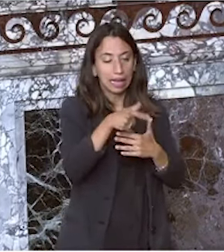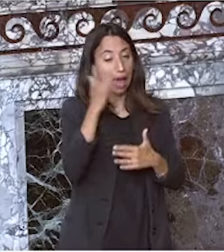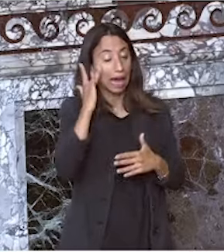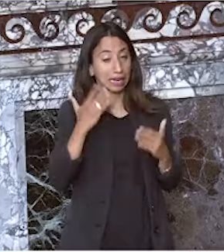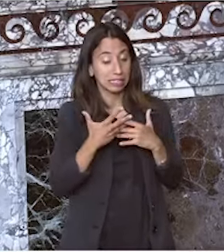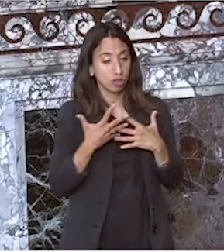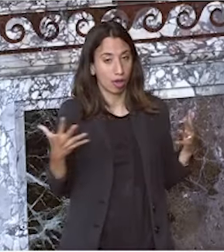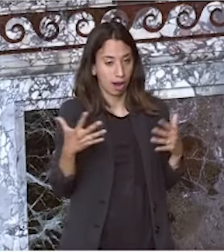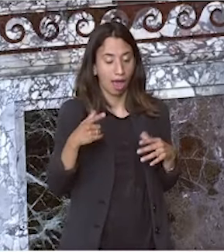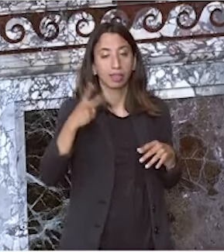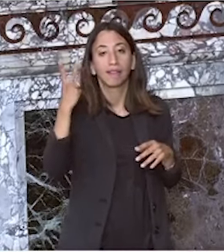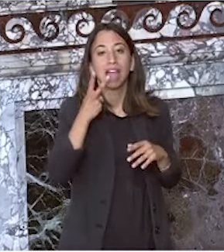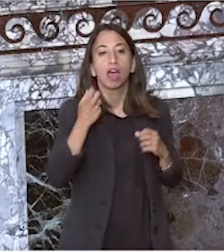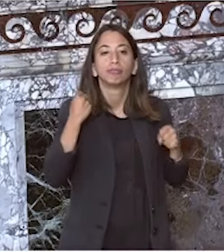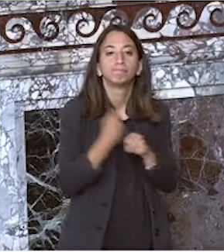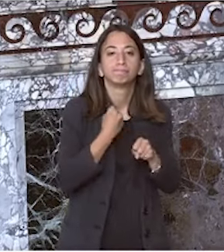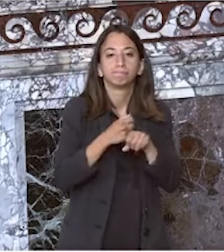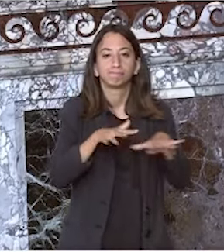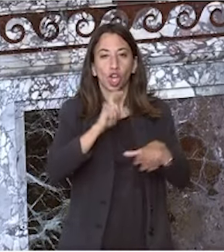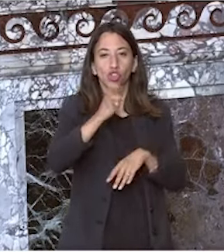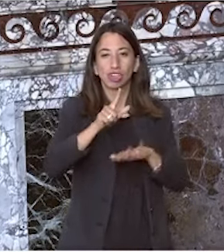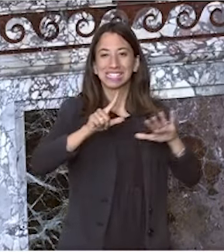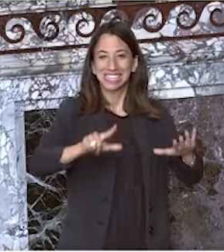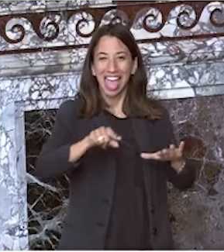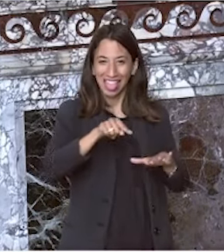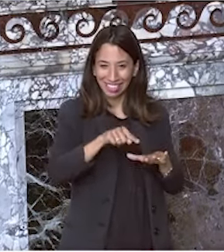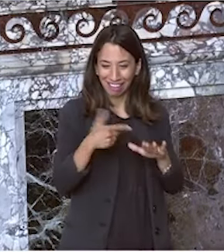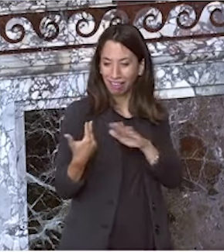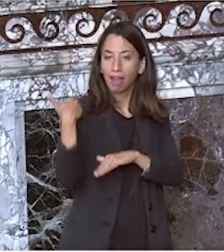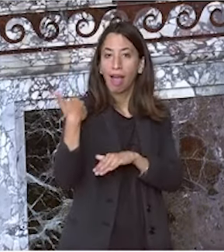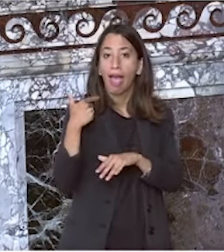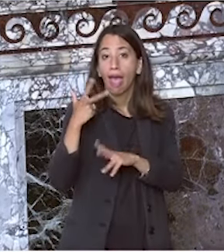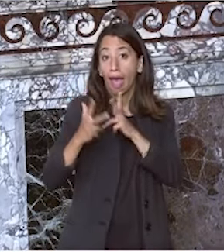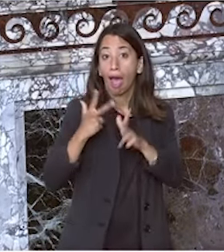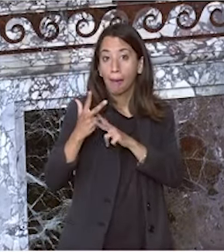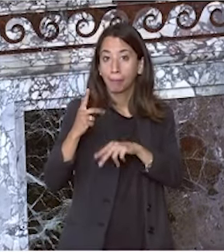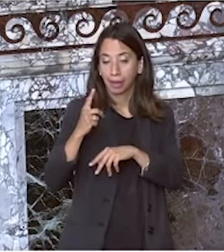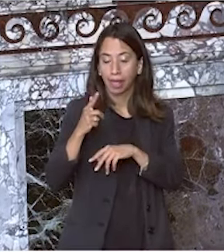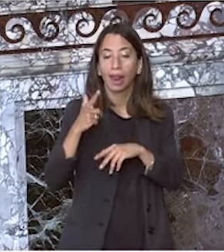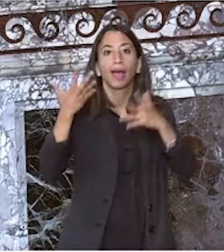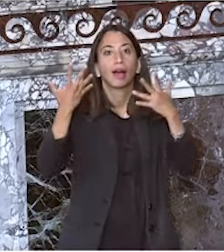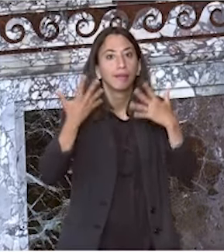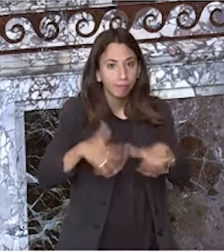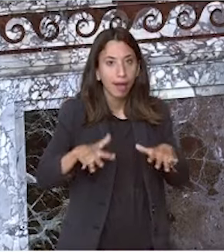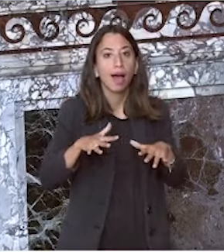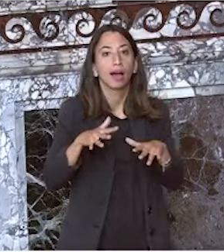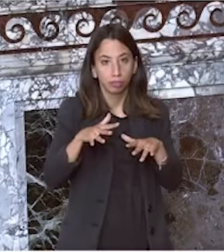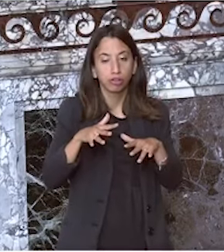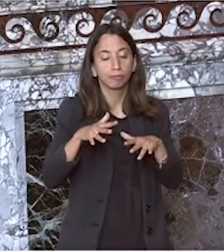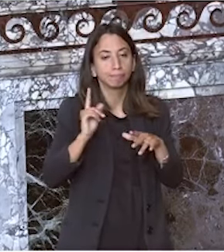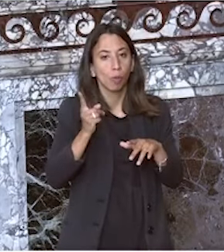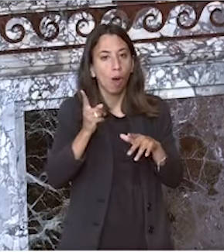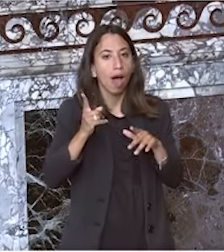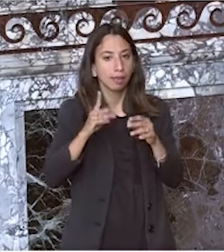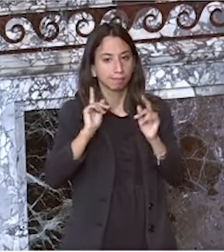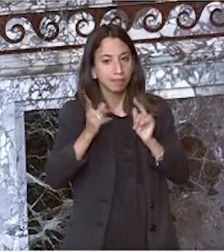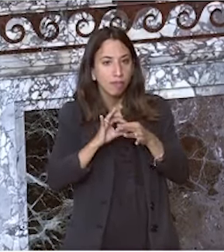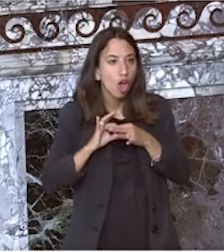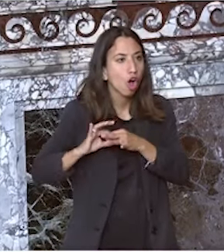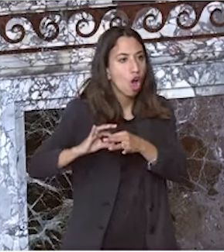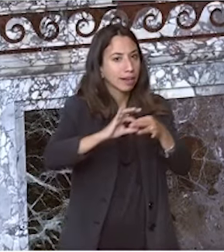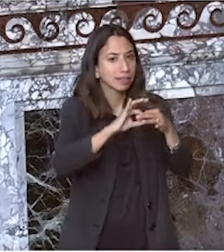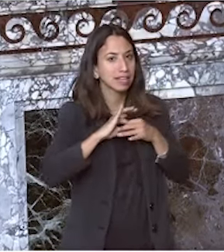Tra le attività del G7 sotto la presidenza italiana, lo scorso aprile si è tenuto il secondo esercizio di coordinamento per il